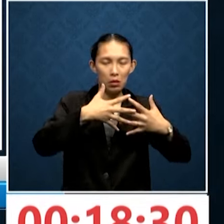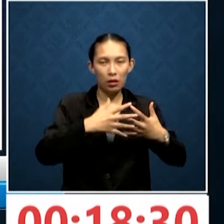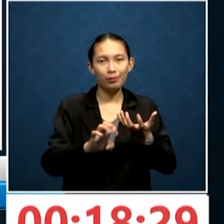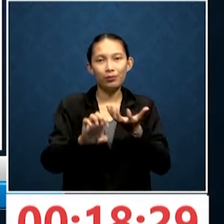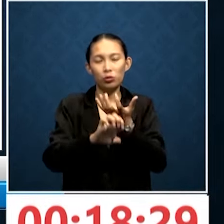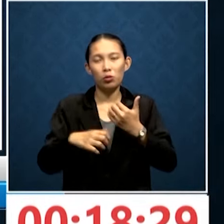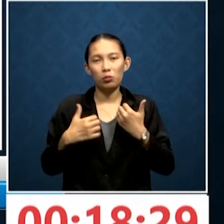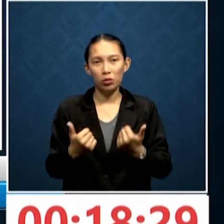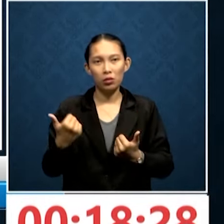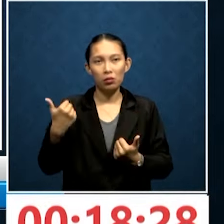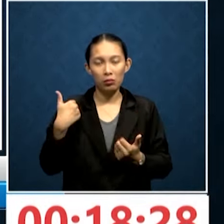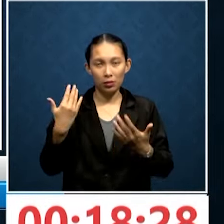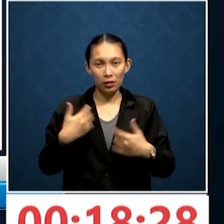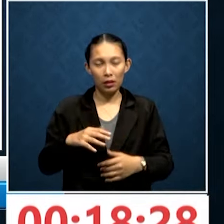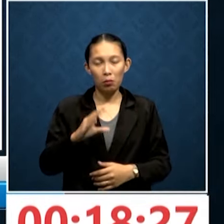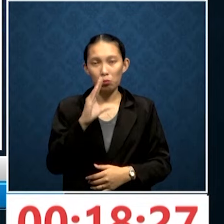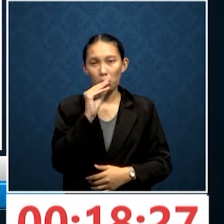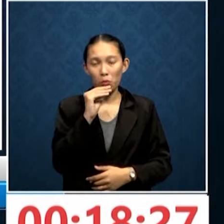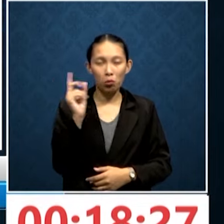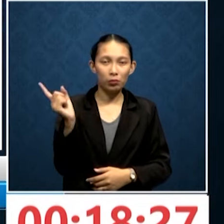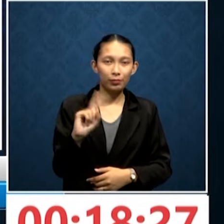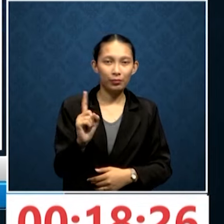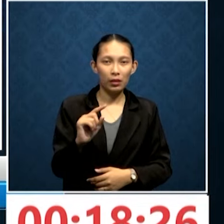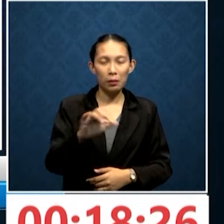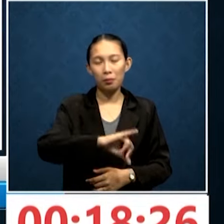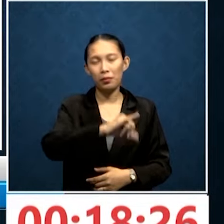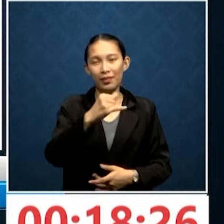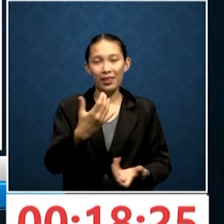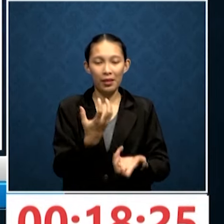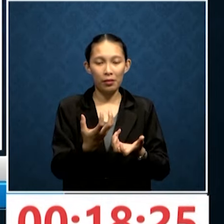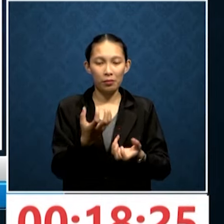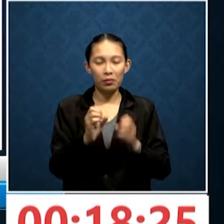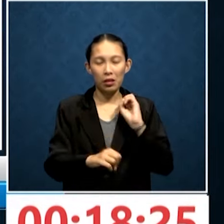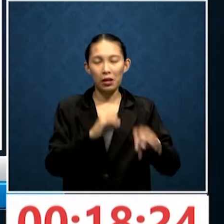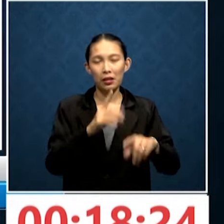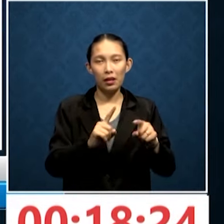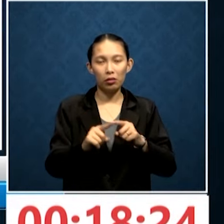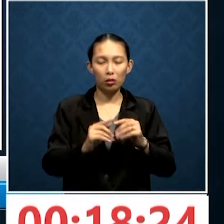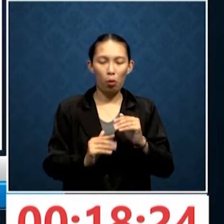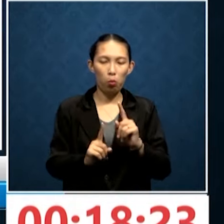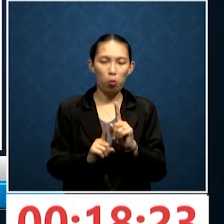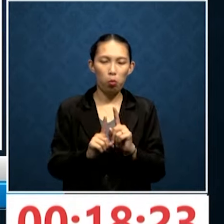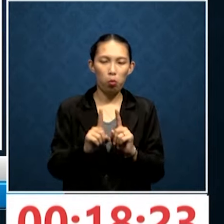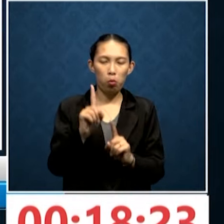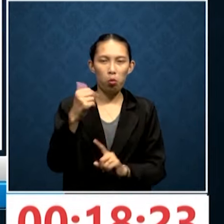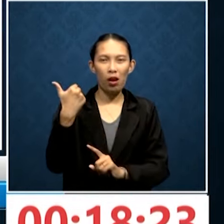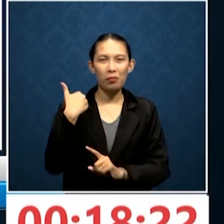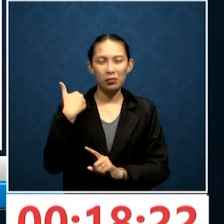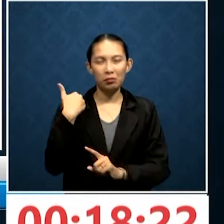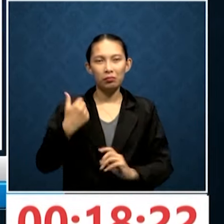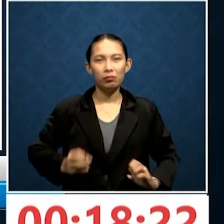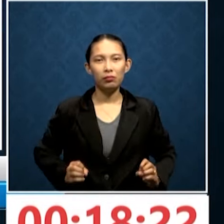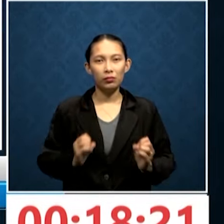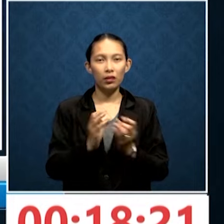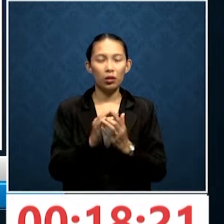ในเวลานี้จนมีคำกล่าวกันว่าแนวโน้มปริมาณขยะที่สูงขึ้นในหลายประเทศเป็นสัดส่วนที่เพิ่ม